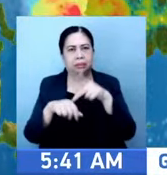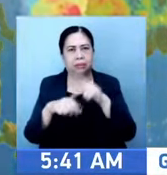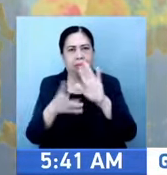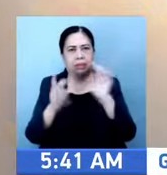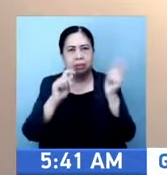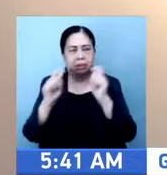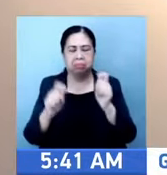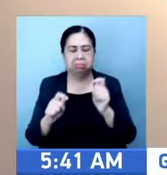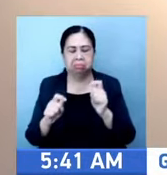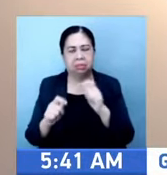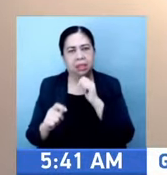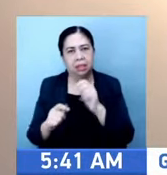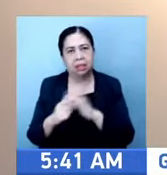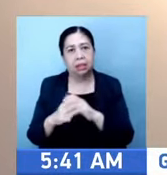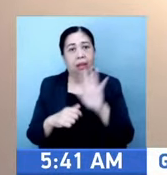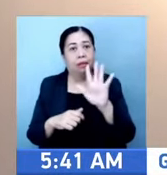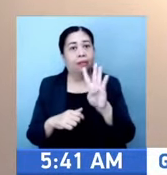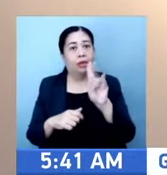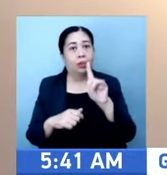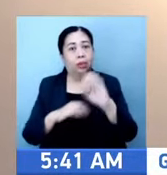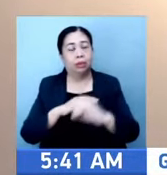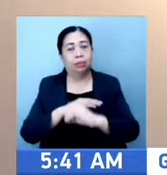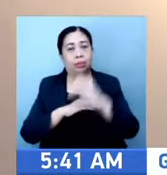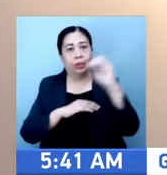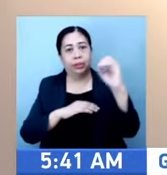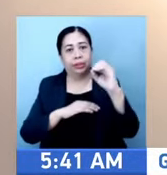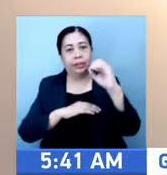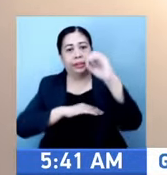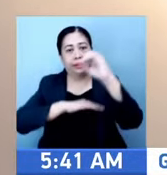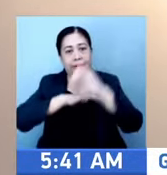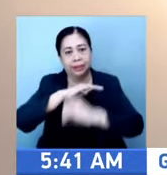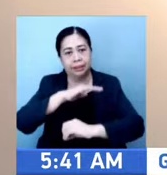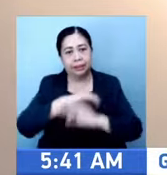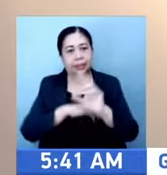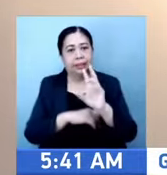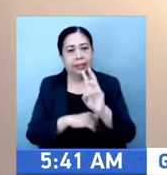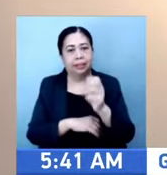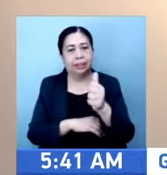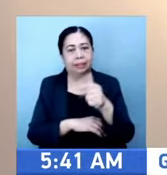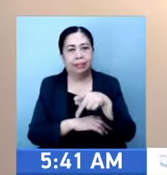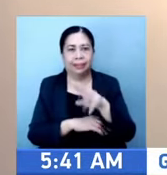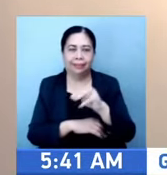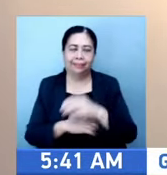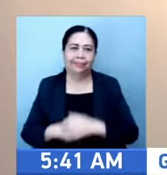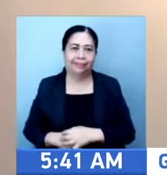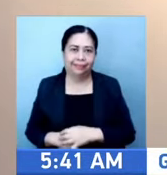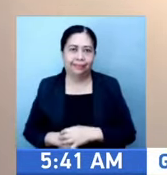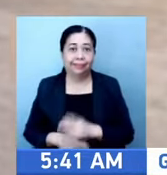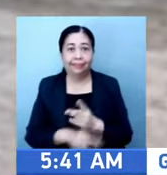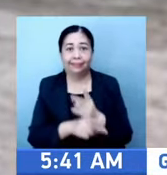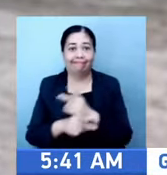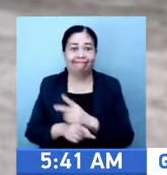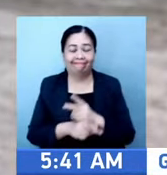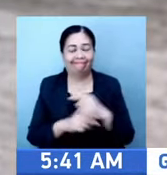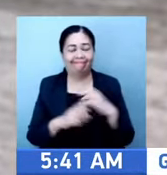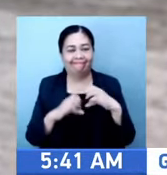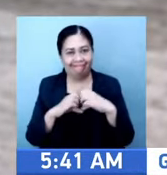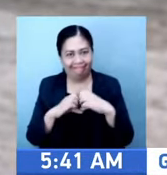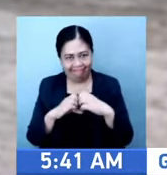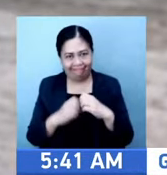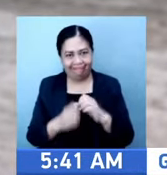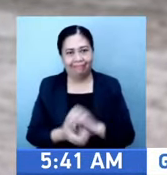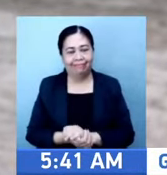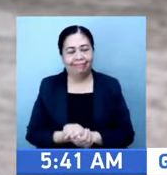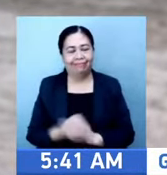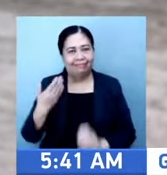bandang 5:41 a.m. at lulubog naman po yan mamayang 6:10 p.m. Ingat po tayo, mga kapuso. Ako po si